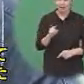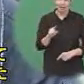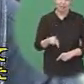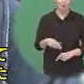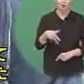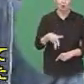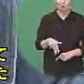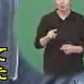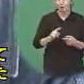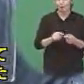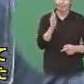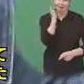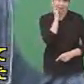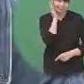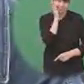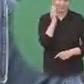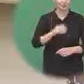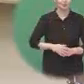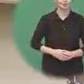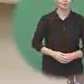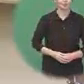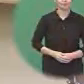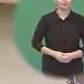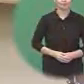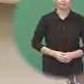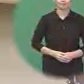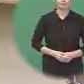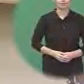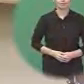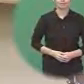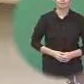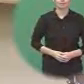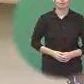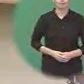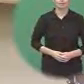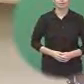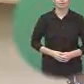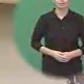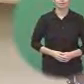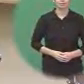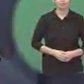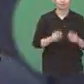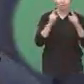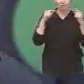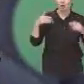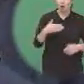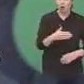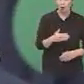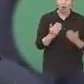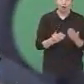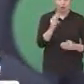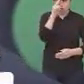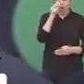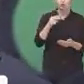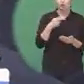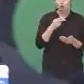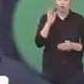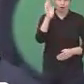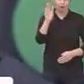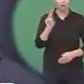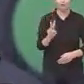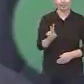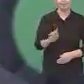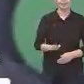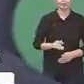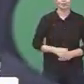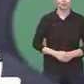ソスとの相が良かったですはいはい恋の学校給食はあ2回予定さ